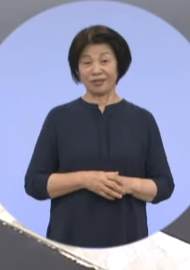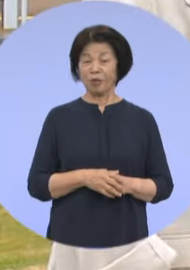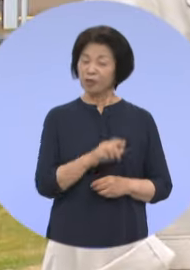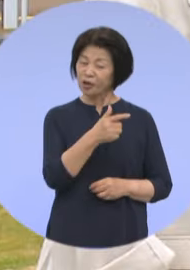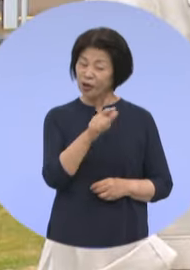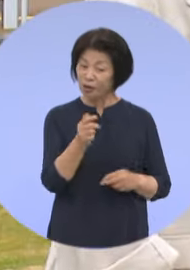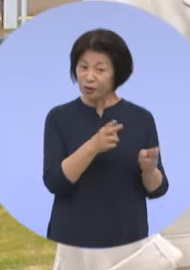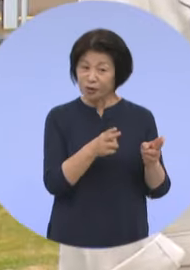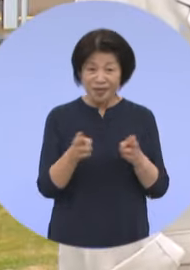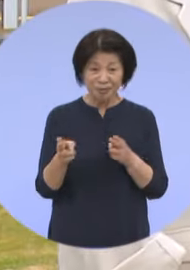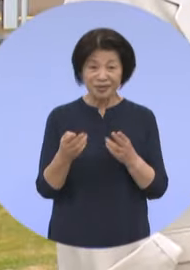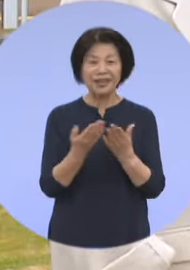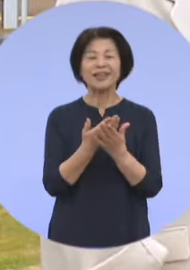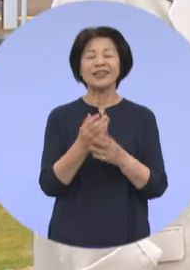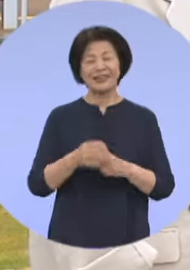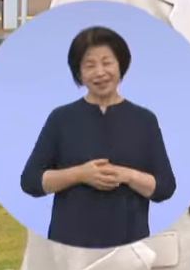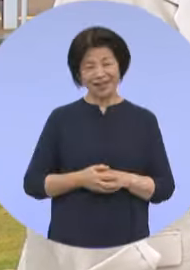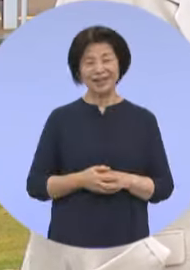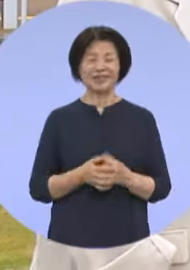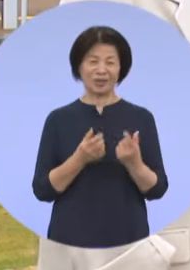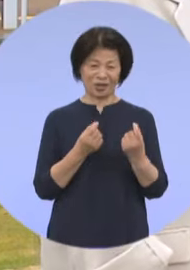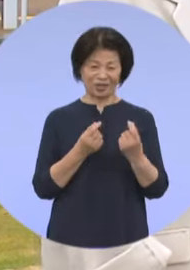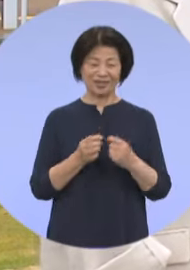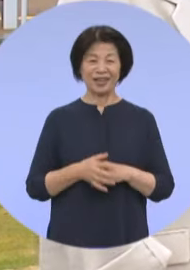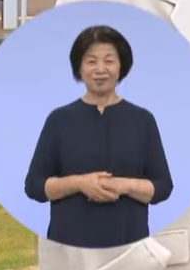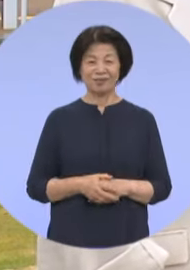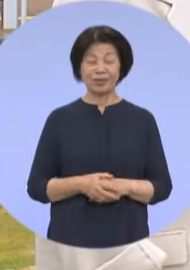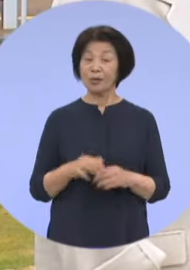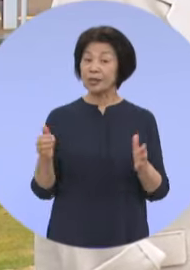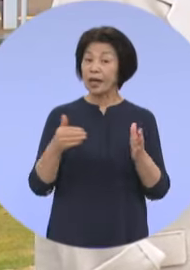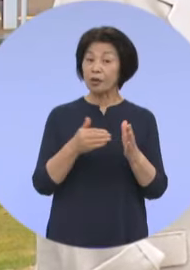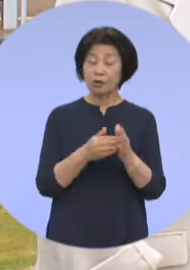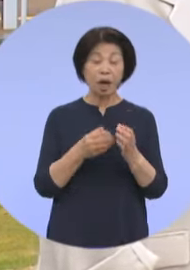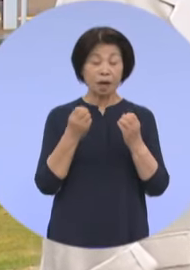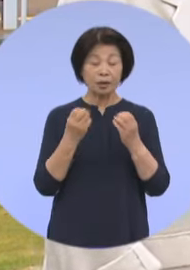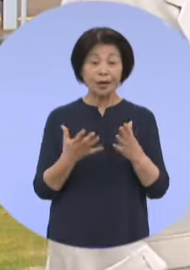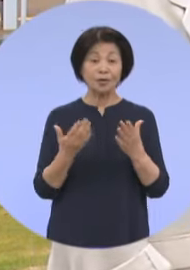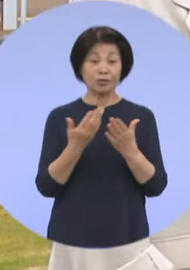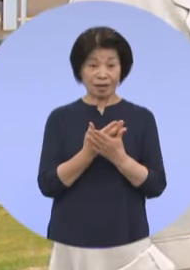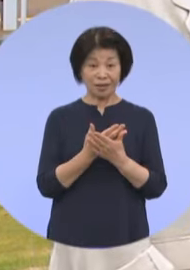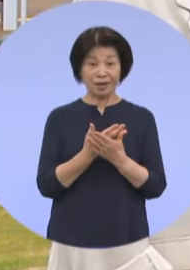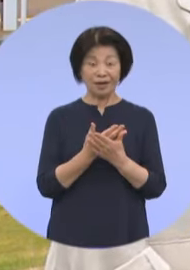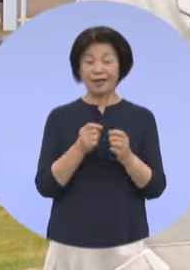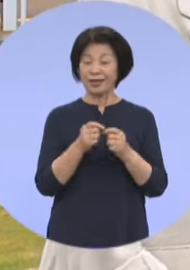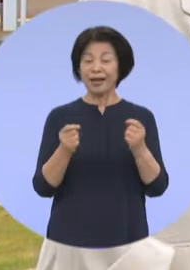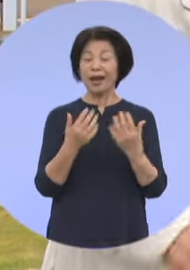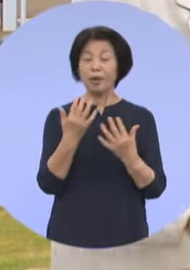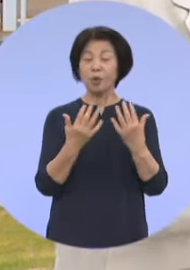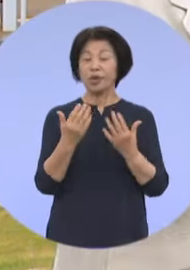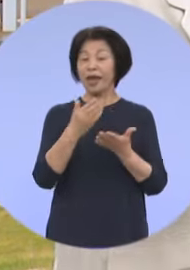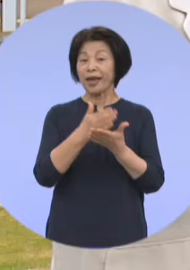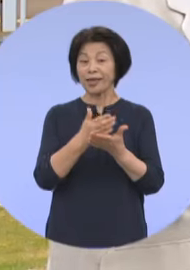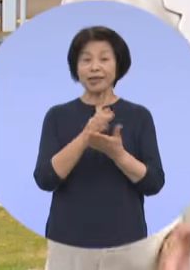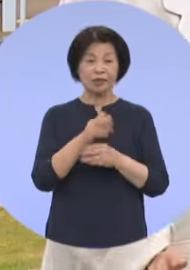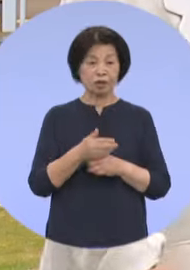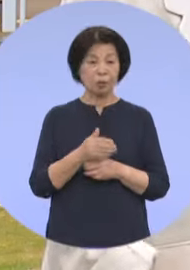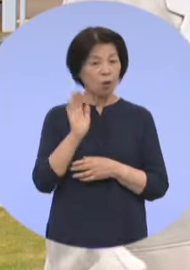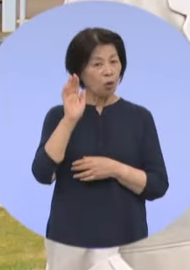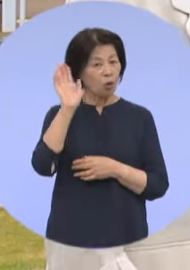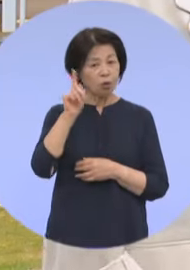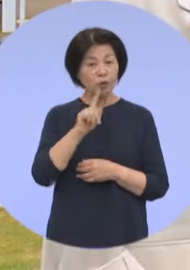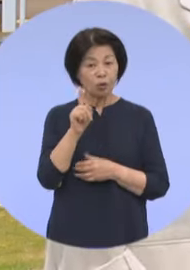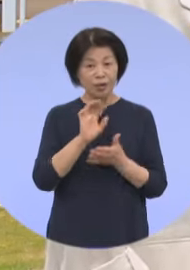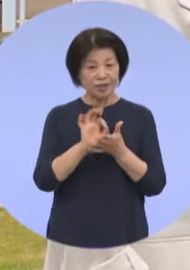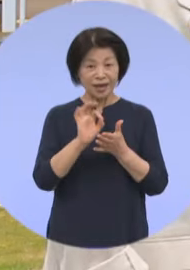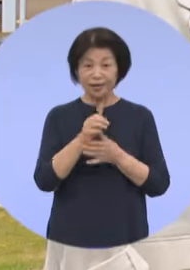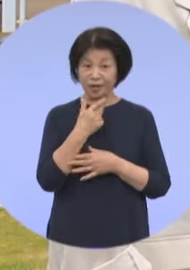されたんですね。 そうですね。 それでは最後に新しくなった JR 長森駅ですが今後どのように活用